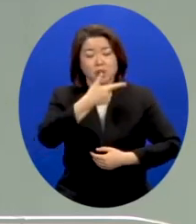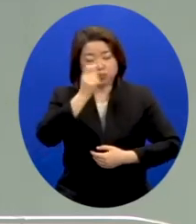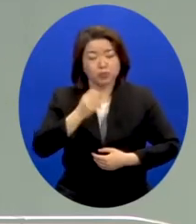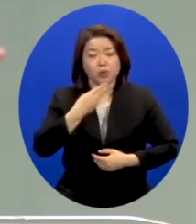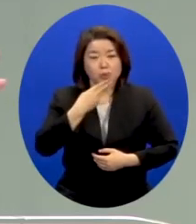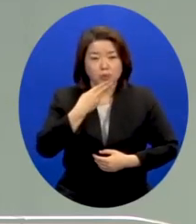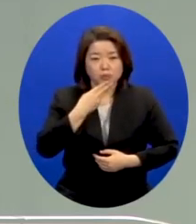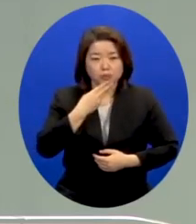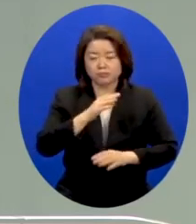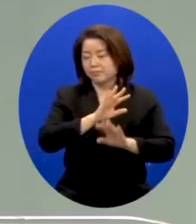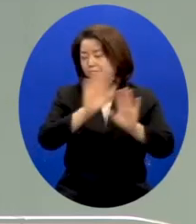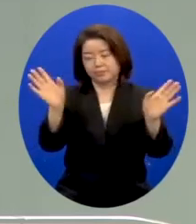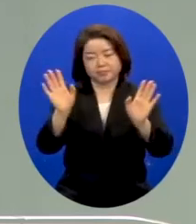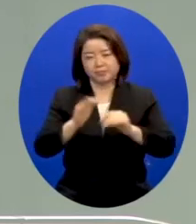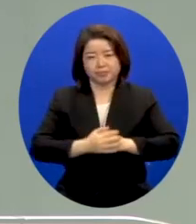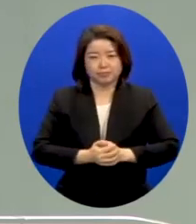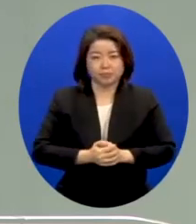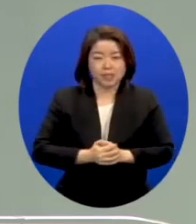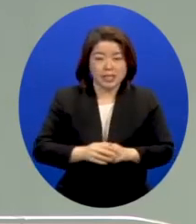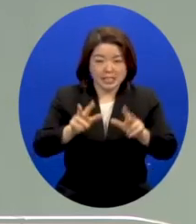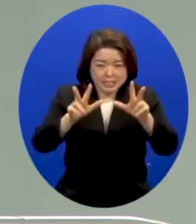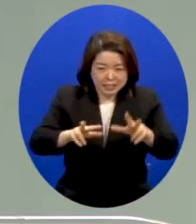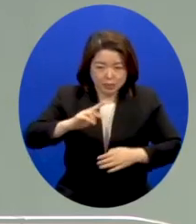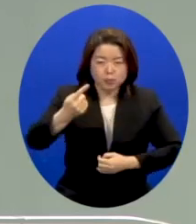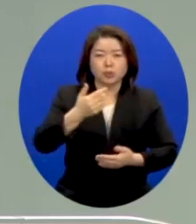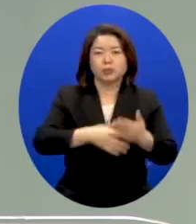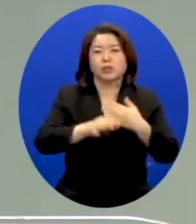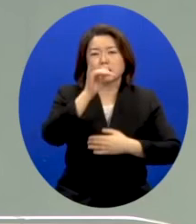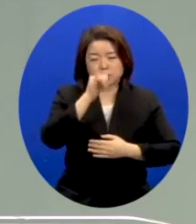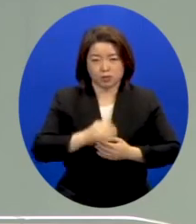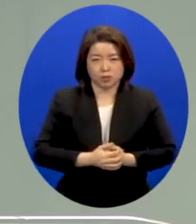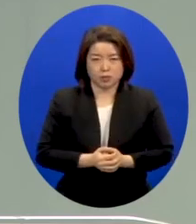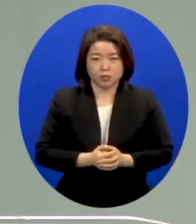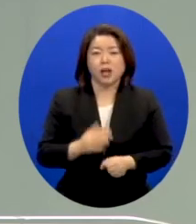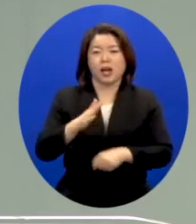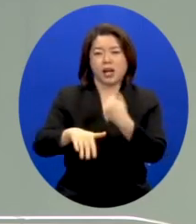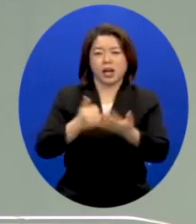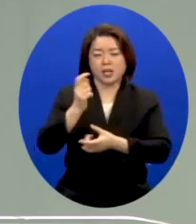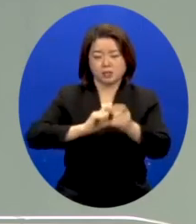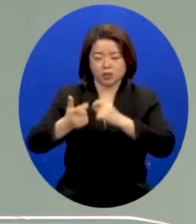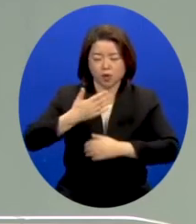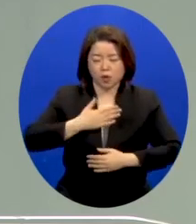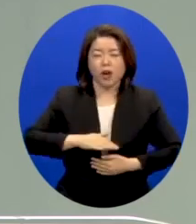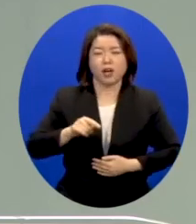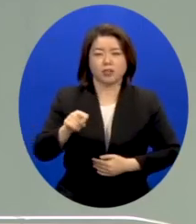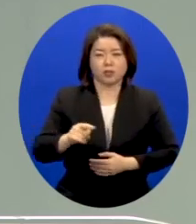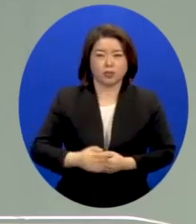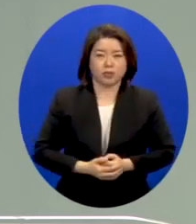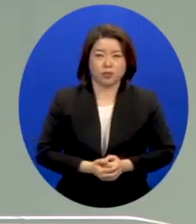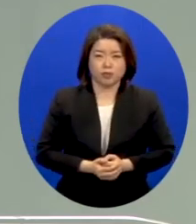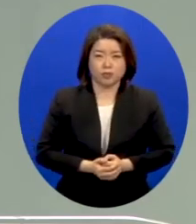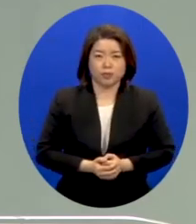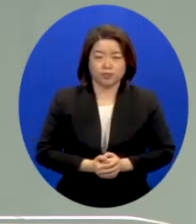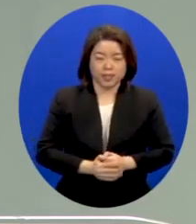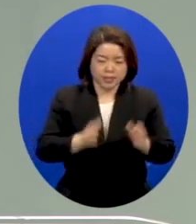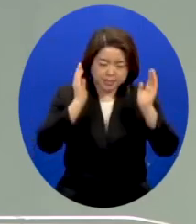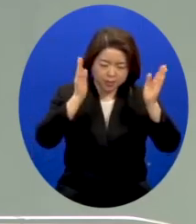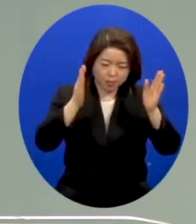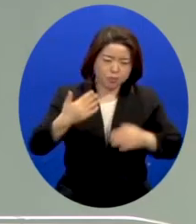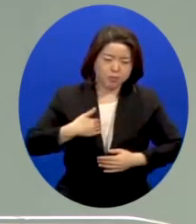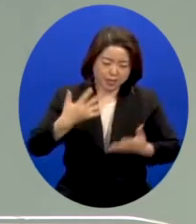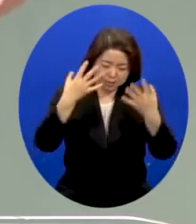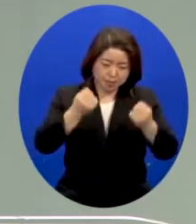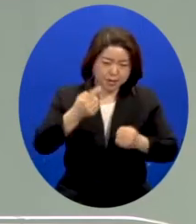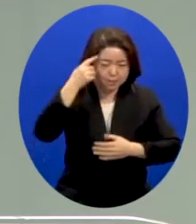없어 천만의 말씀이에요 아직도 있어요 하나님을 더 하는 것이에요 공부를 많이 해서